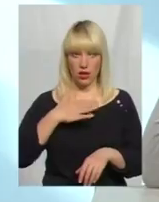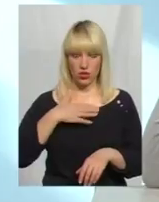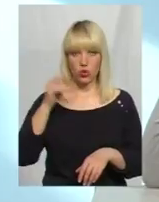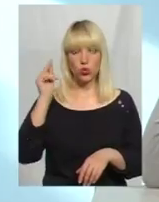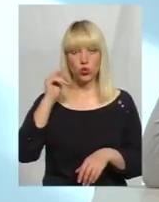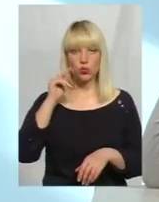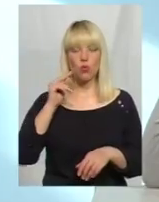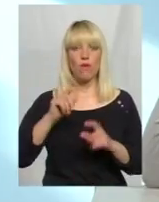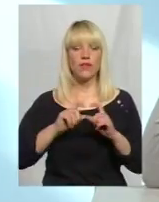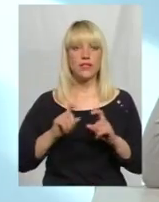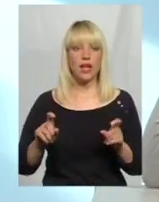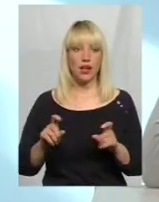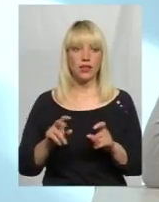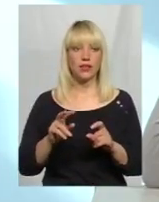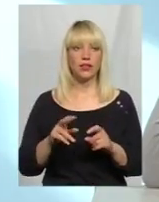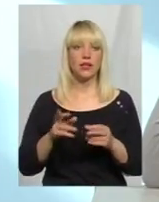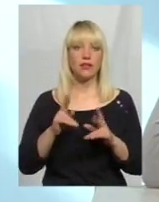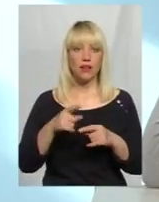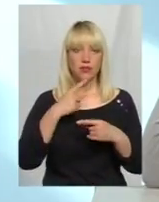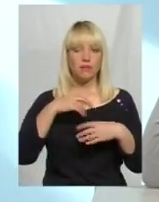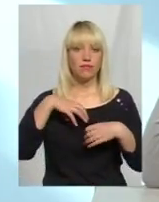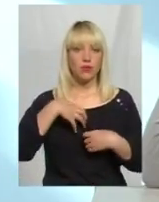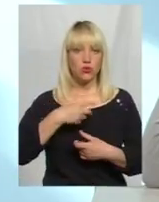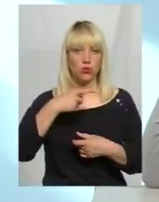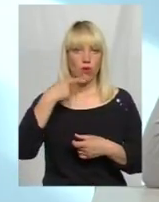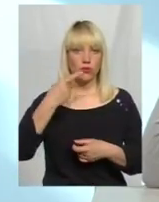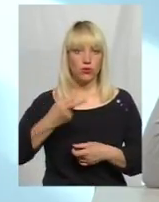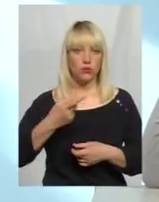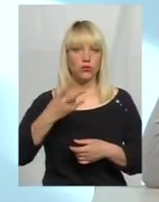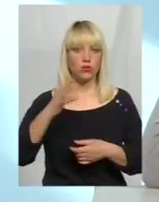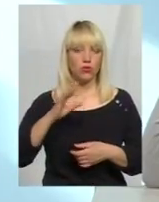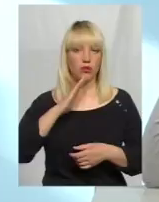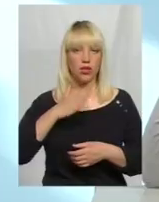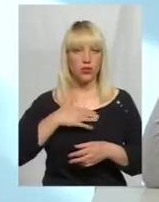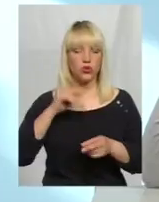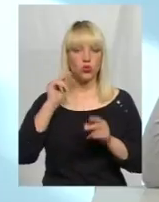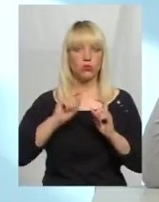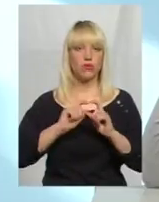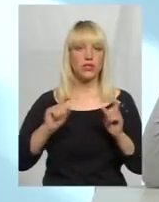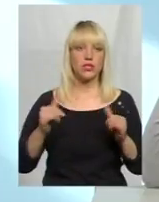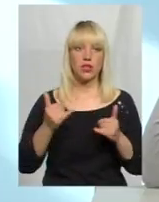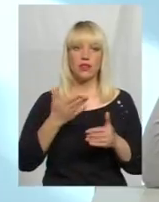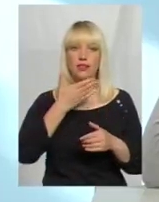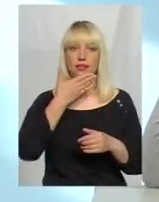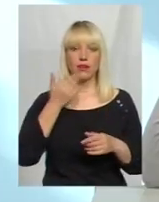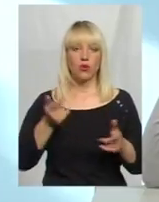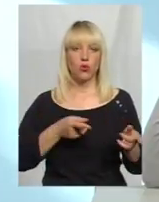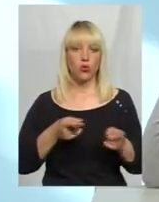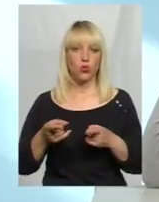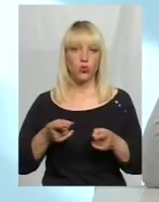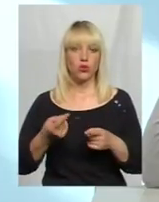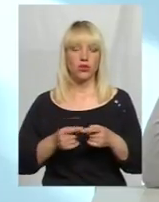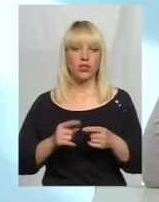учбові заклади, як би то було не прискорбно визнавати, але наші учбові заклади сьогодні не готують тих